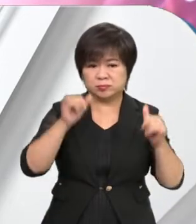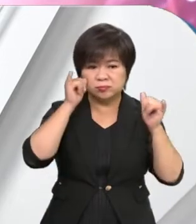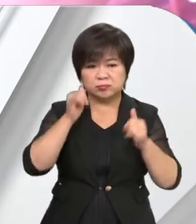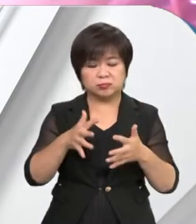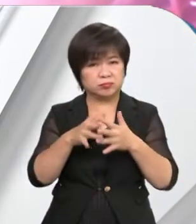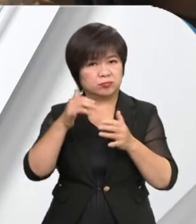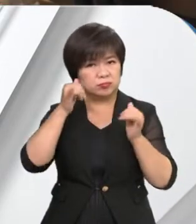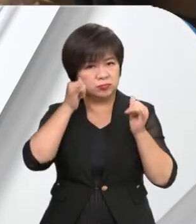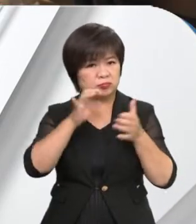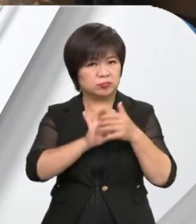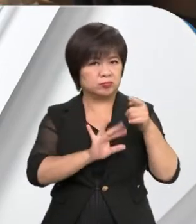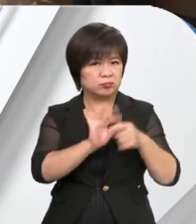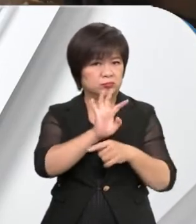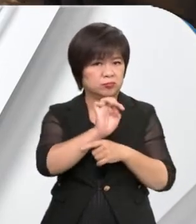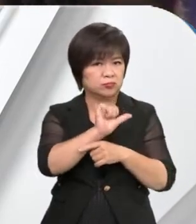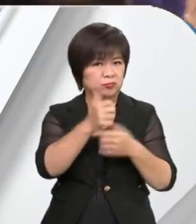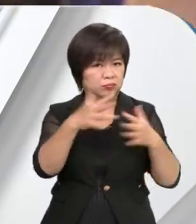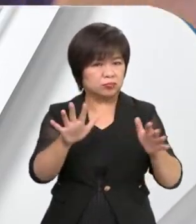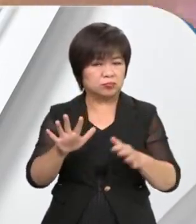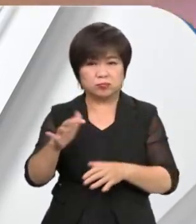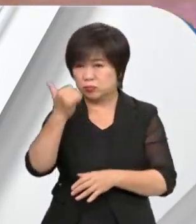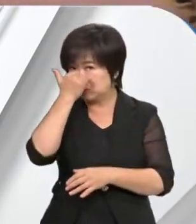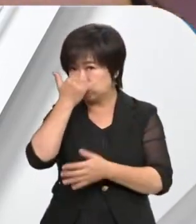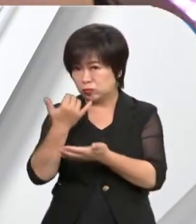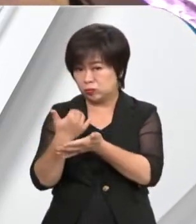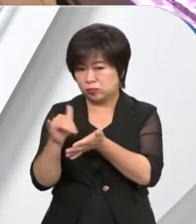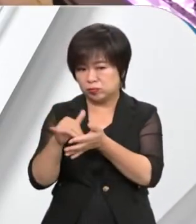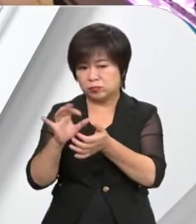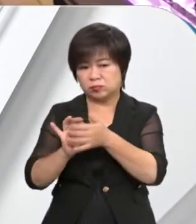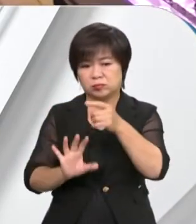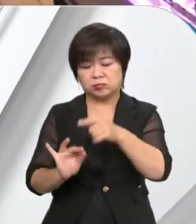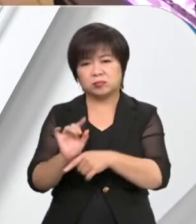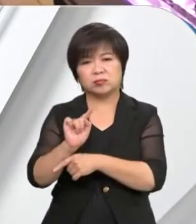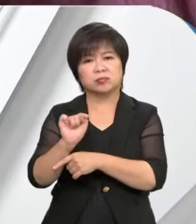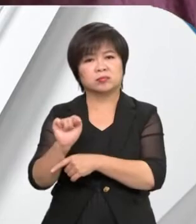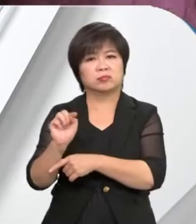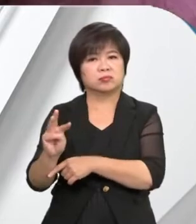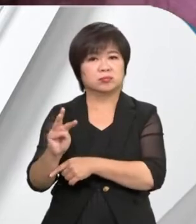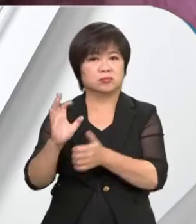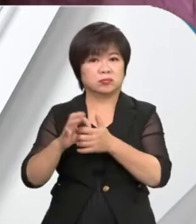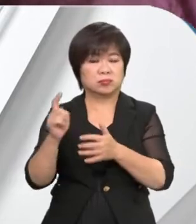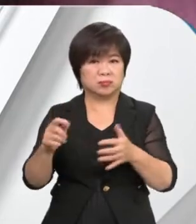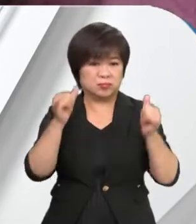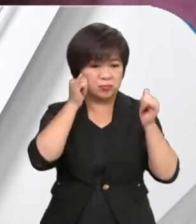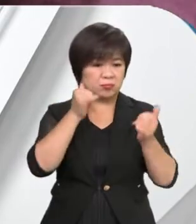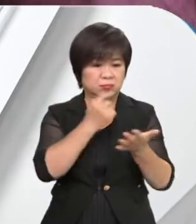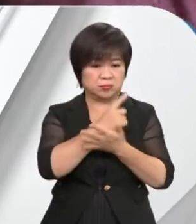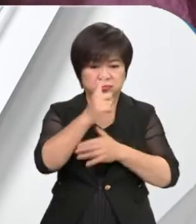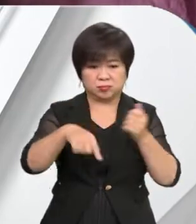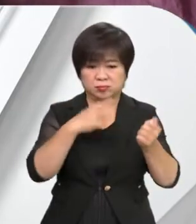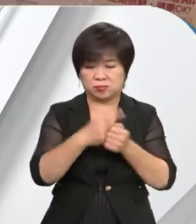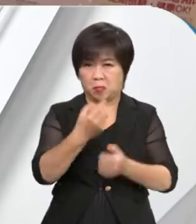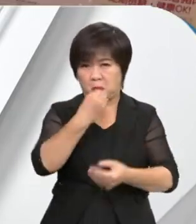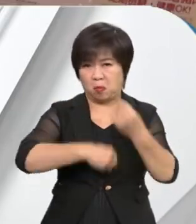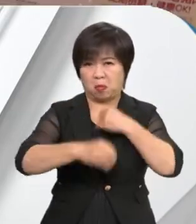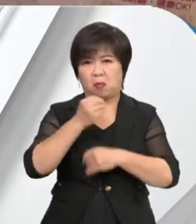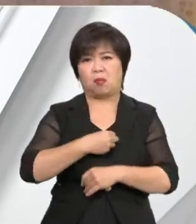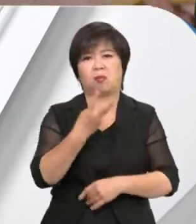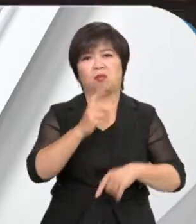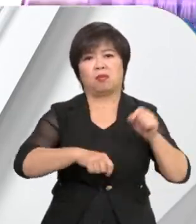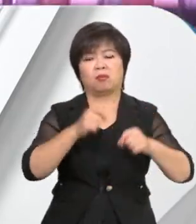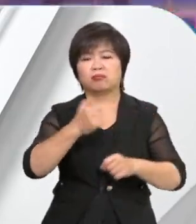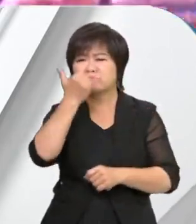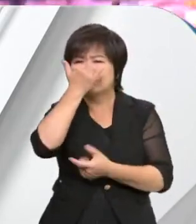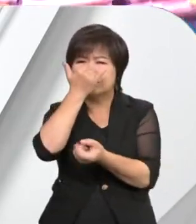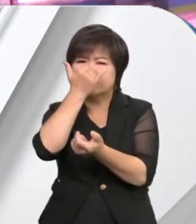有40.9%，美猪强起来1.3%，算下了美牛当年大三年平均是3公斤，美猪